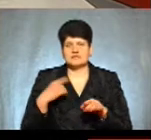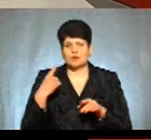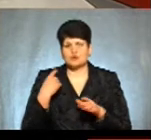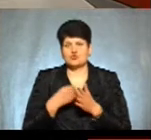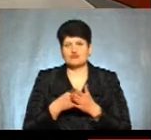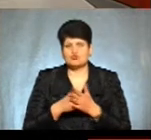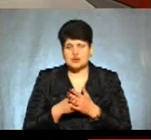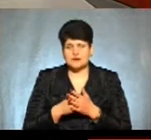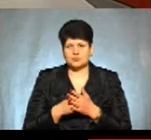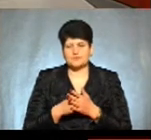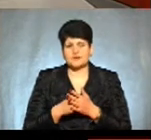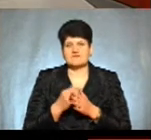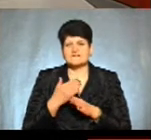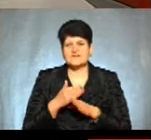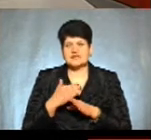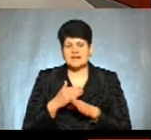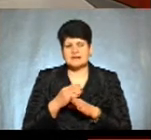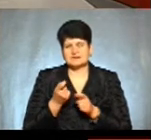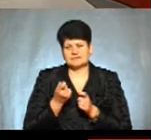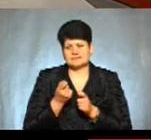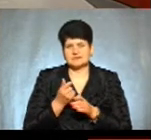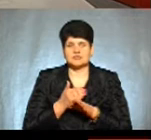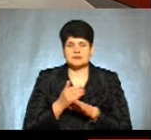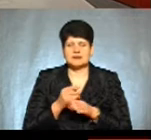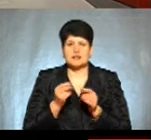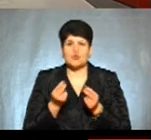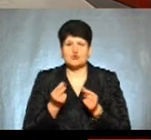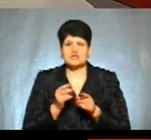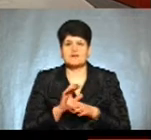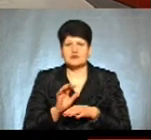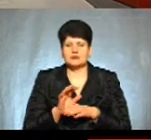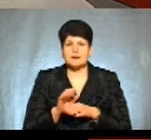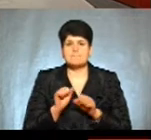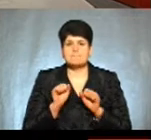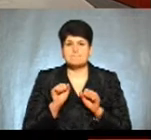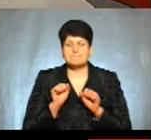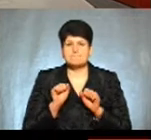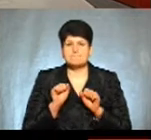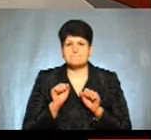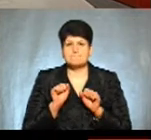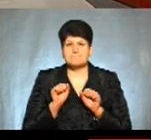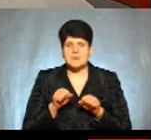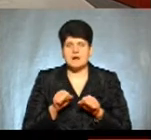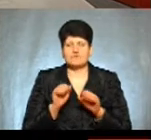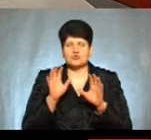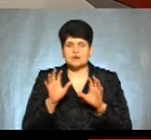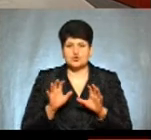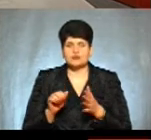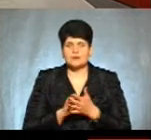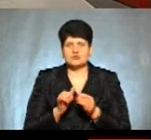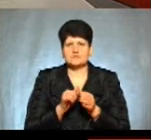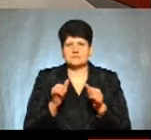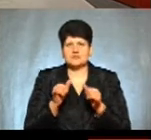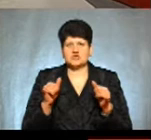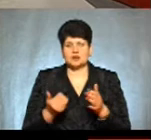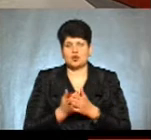обласного бюджету, виділяється незначна частина коштів для виготовлення правостановчих документів на нові землі, щоб збільшити нові